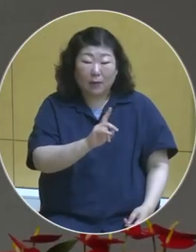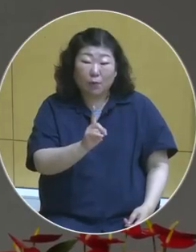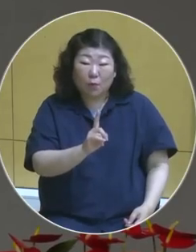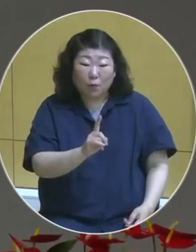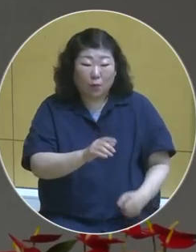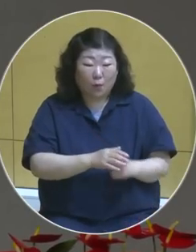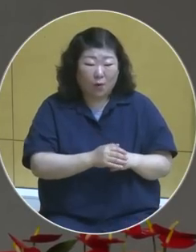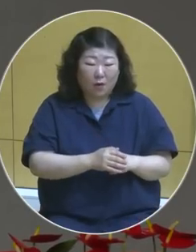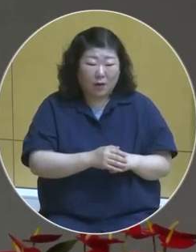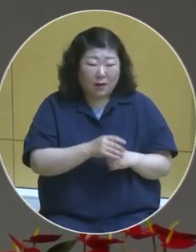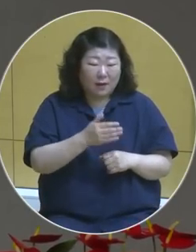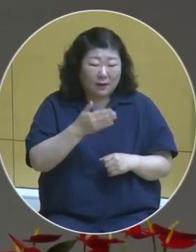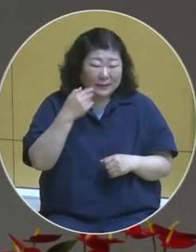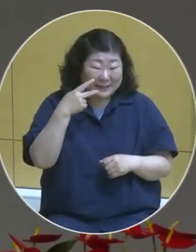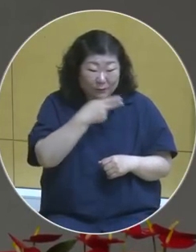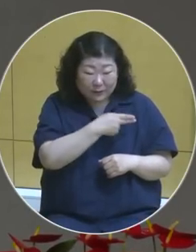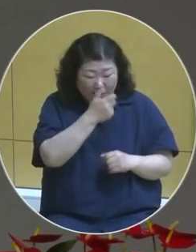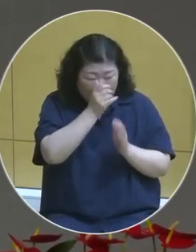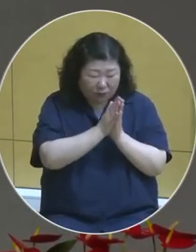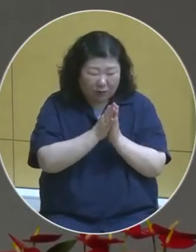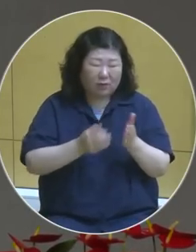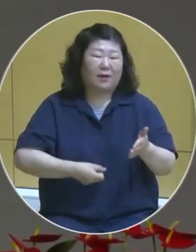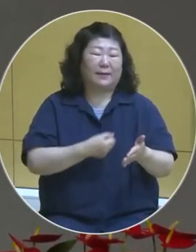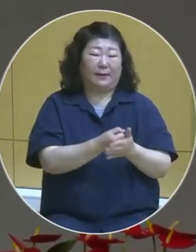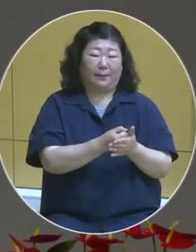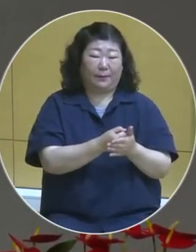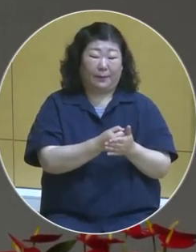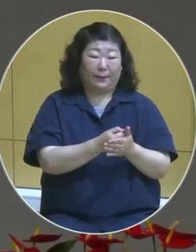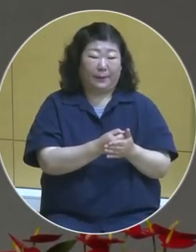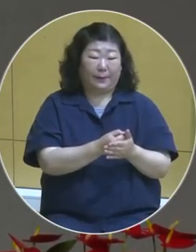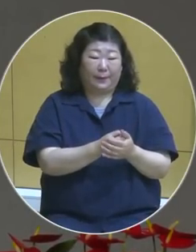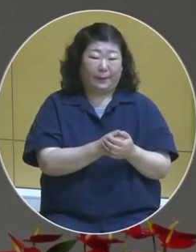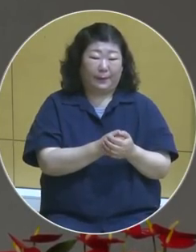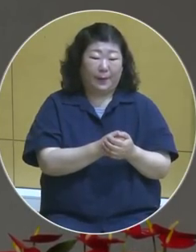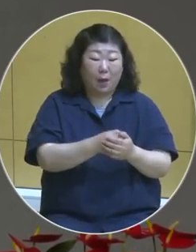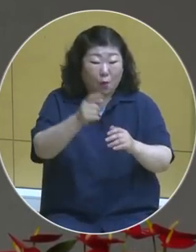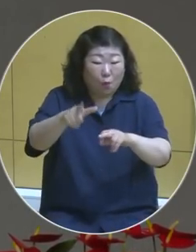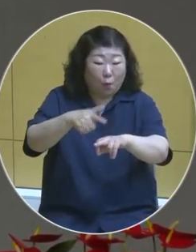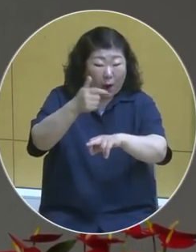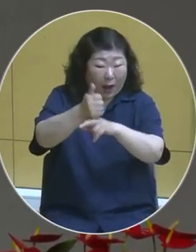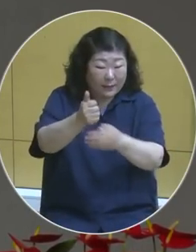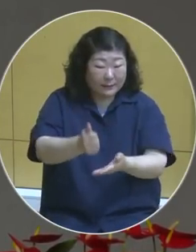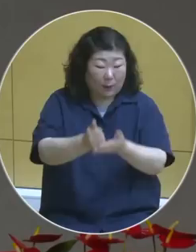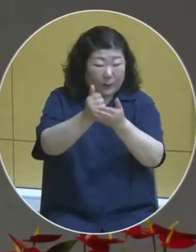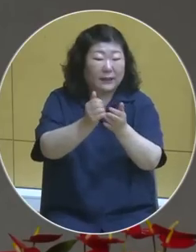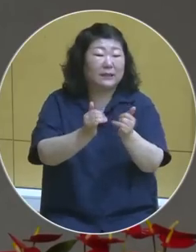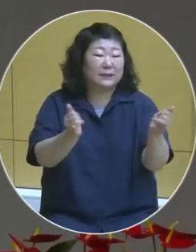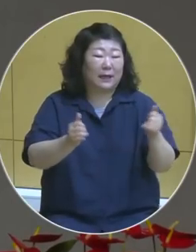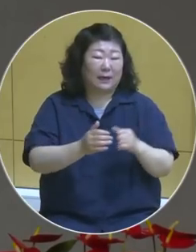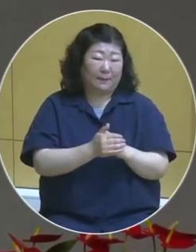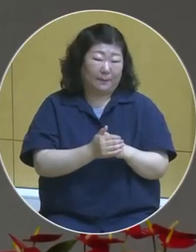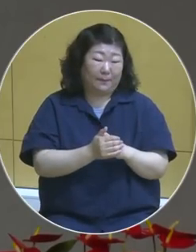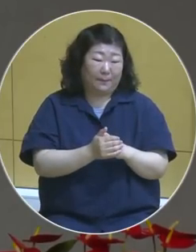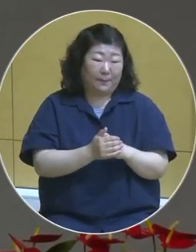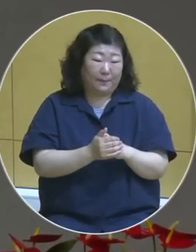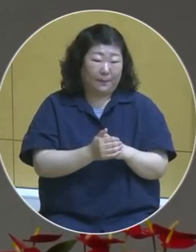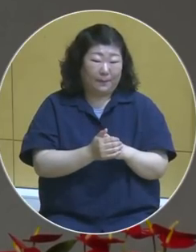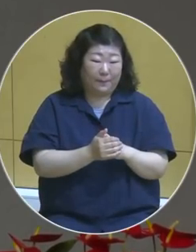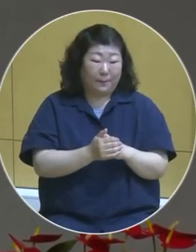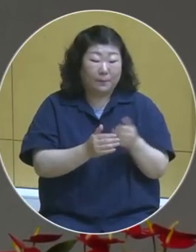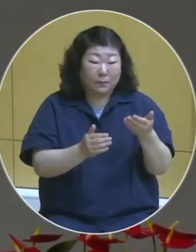결단합니다. 여러분, 그 사람은 왕을 섬기는 2인자입니다. 왕의 술 맡은 관원장입니다.